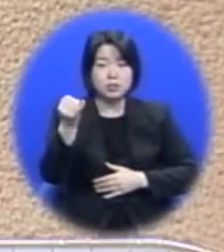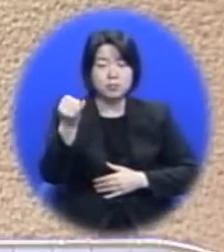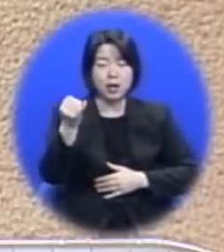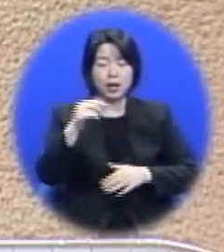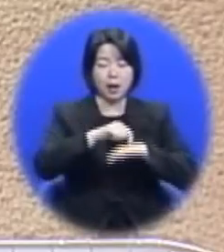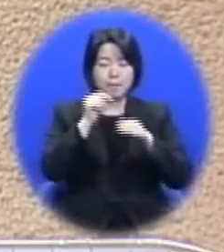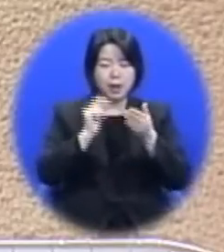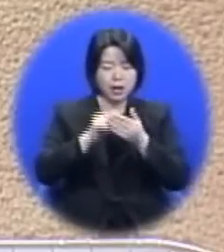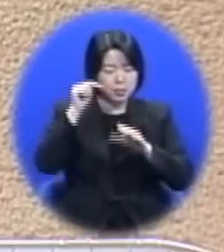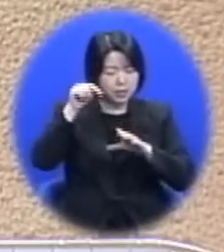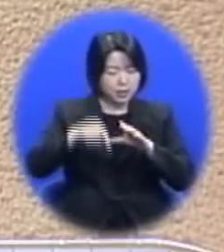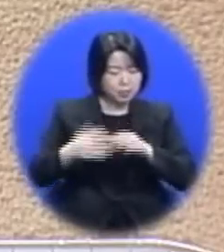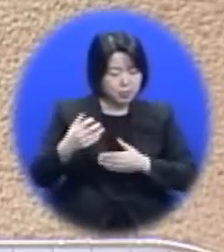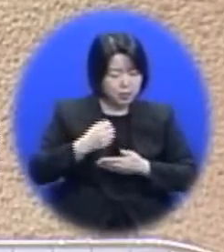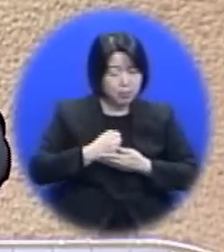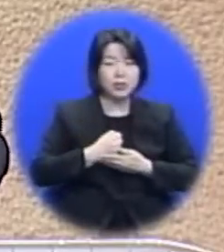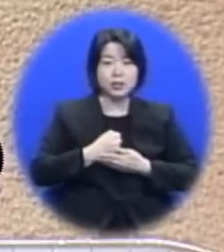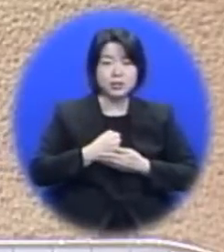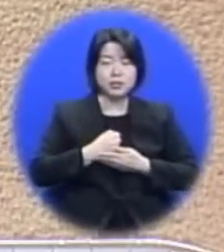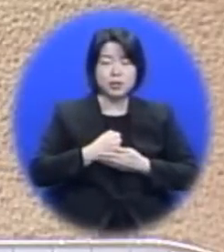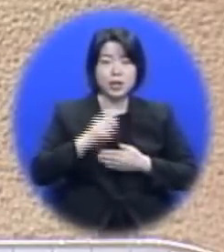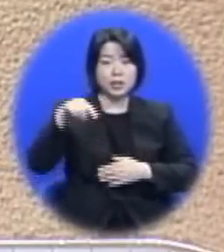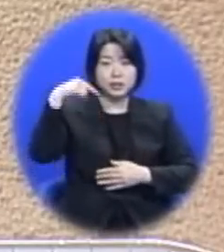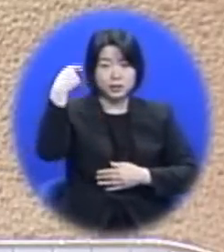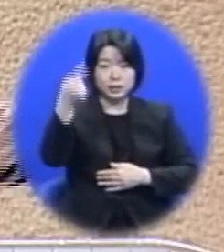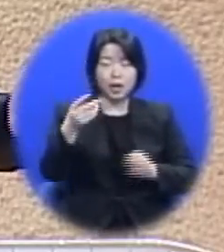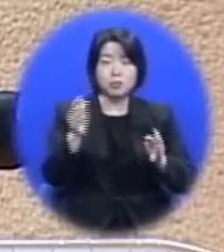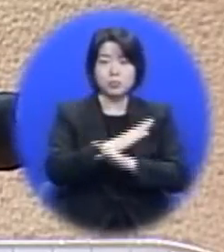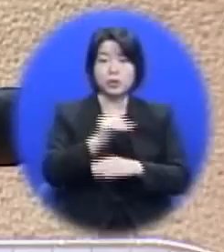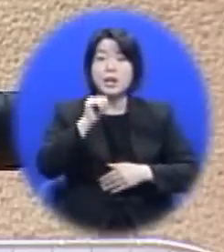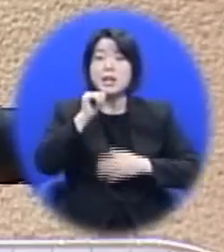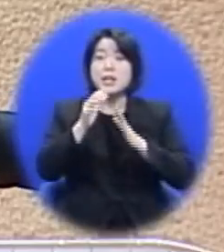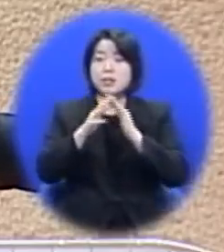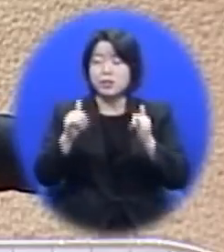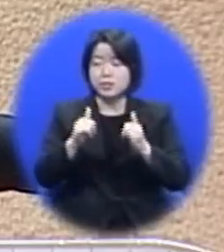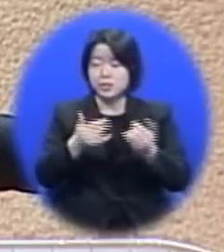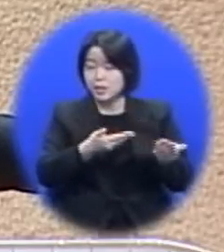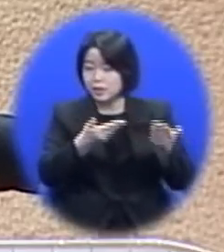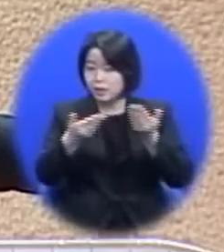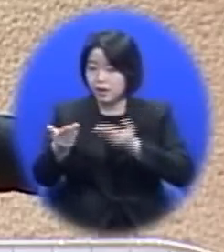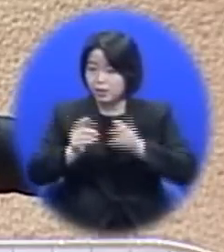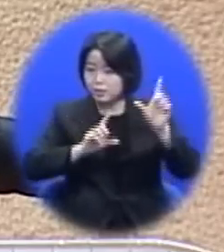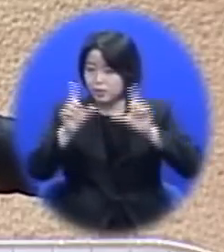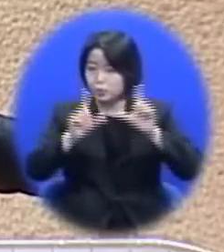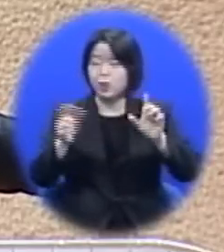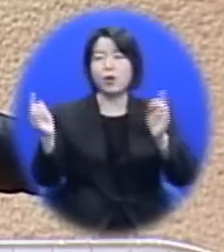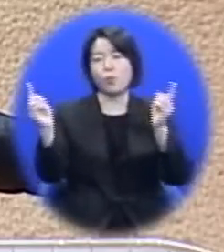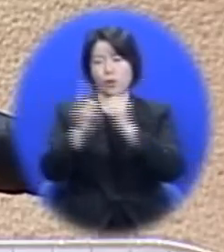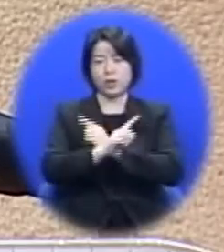깊이 간직했어요. 그 다음부터는 거린을 대하는 태도가 완전히 달라졌어요.